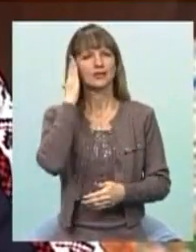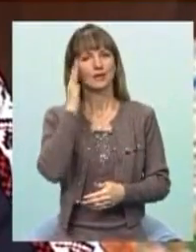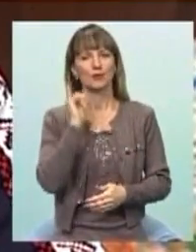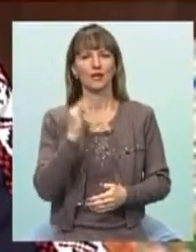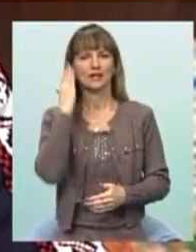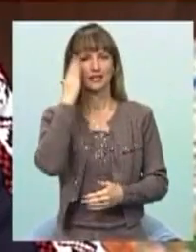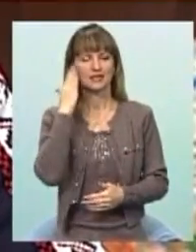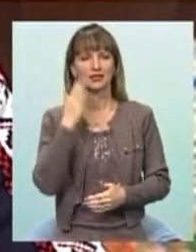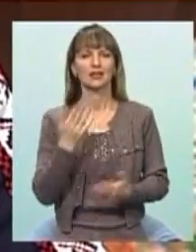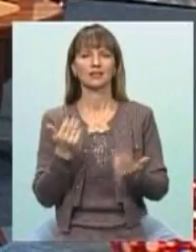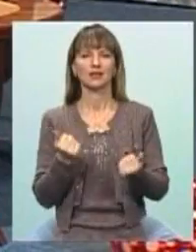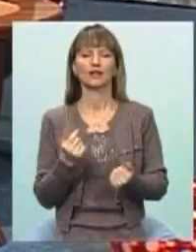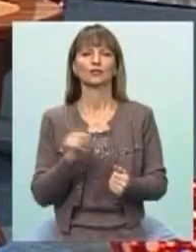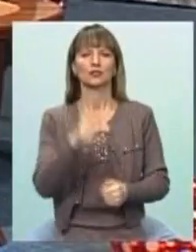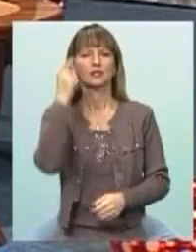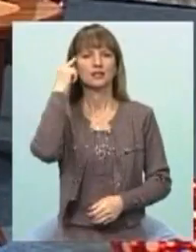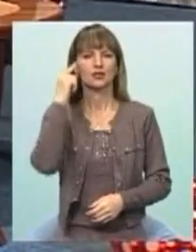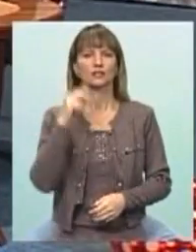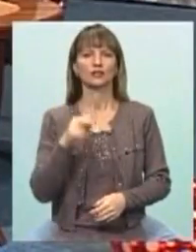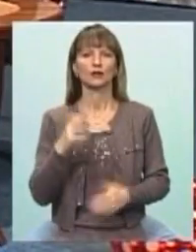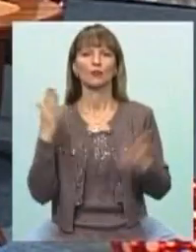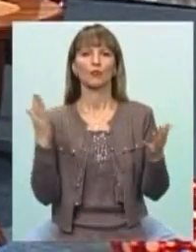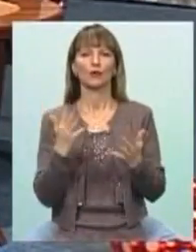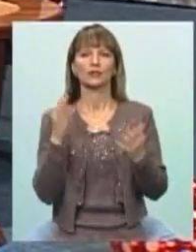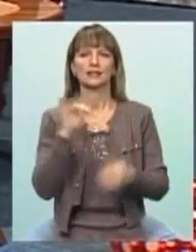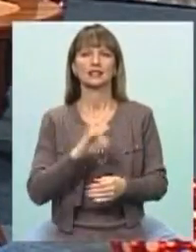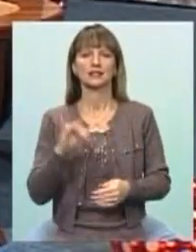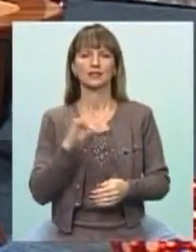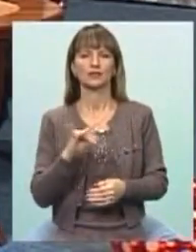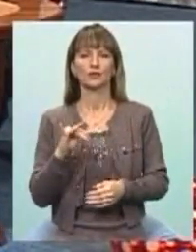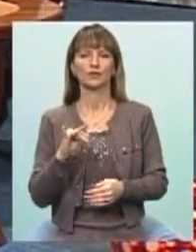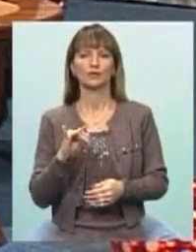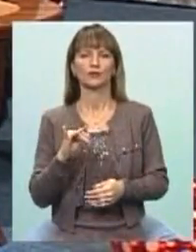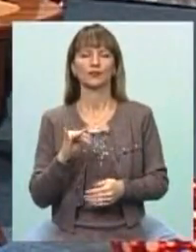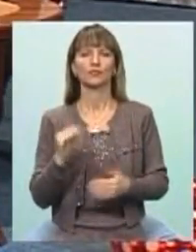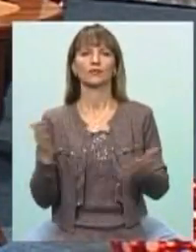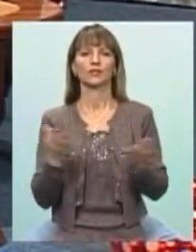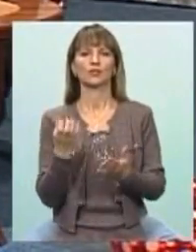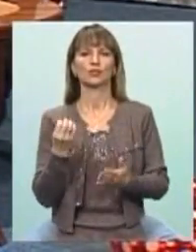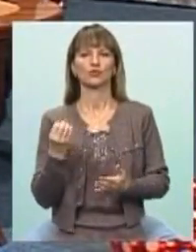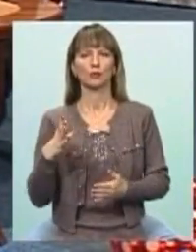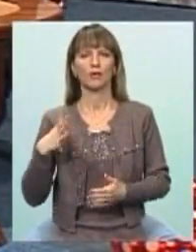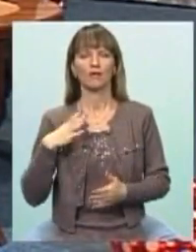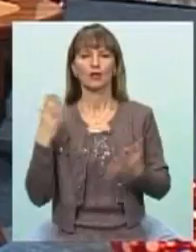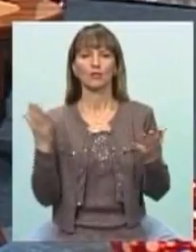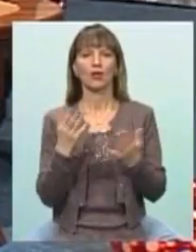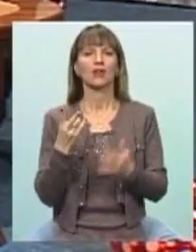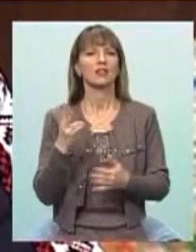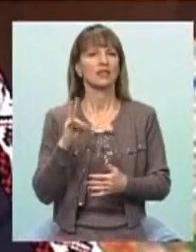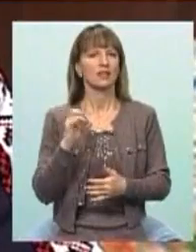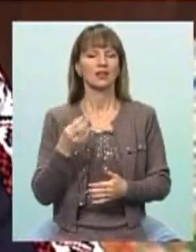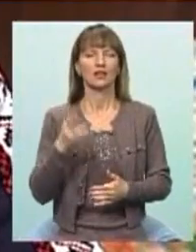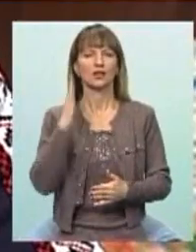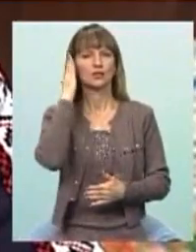Це дійсно так. А, до речі, що ти знаєш взагалі подушка? От історія подушок, які ще бувають подушки не для сну?